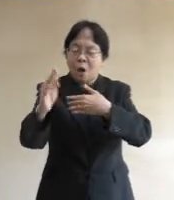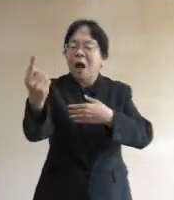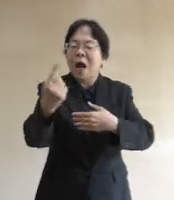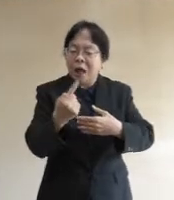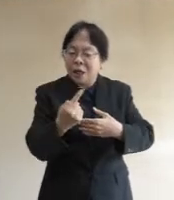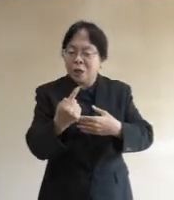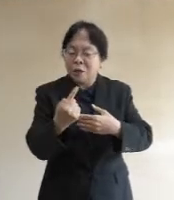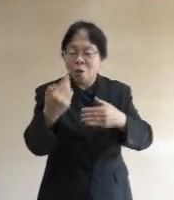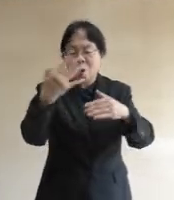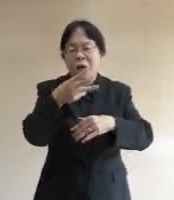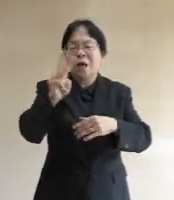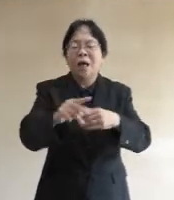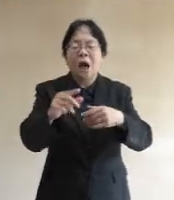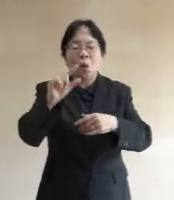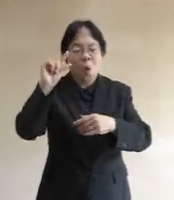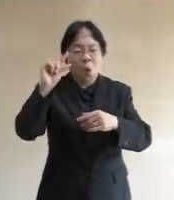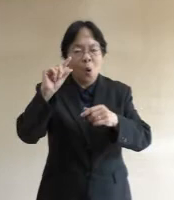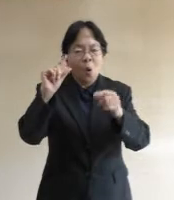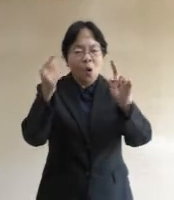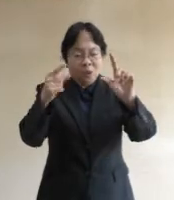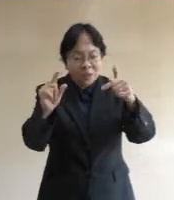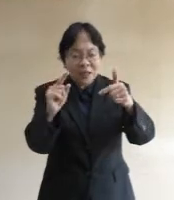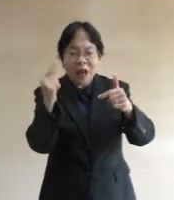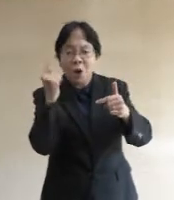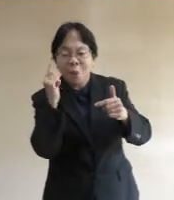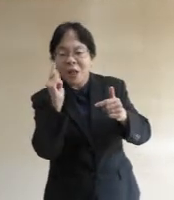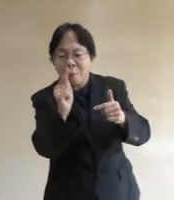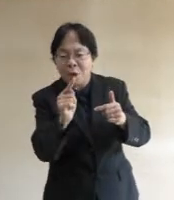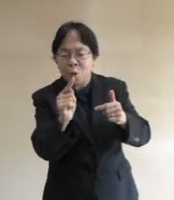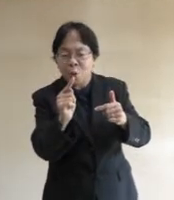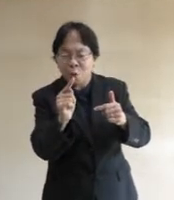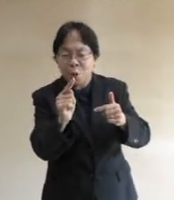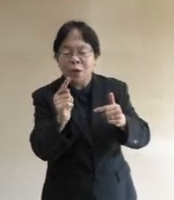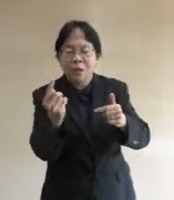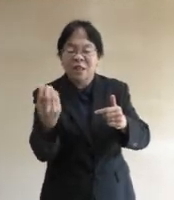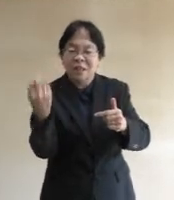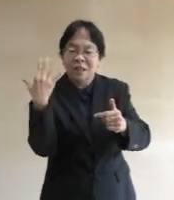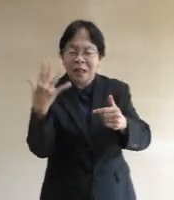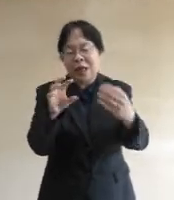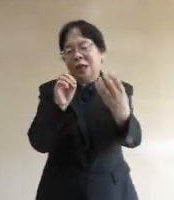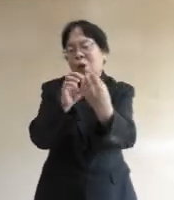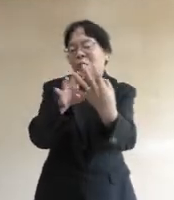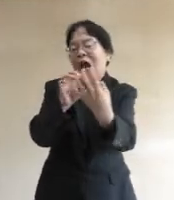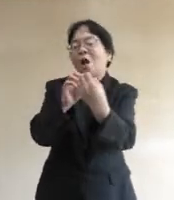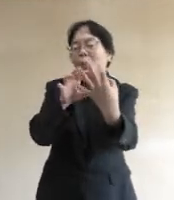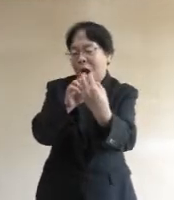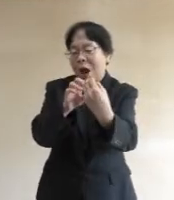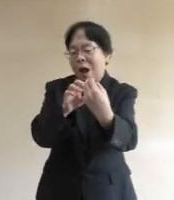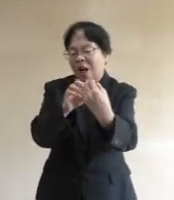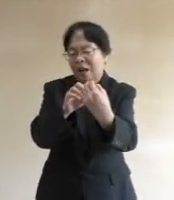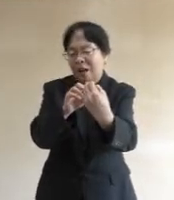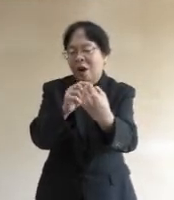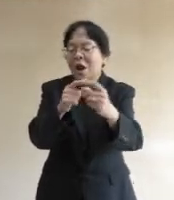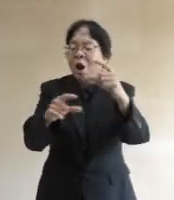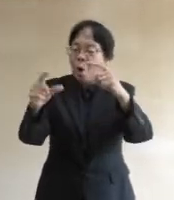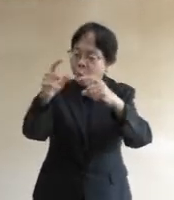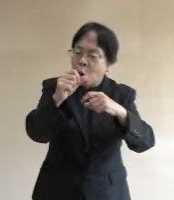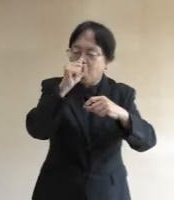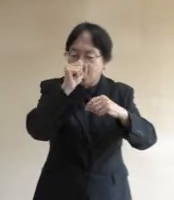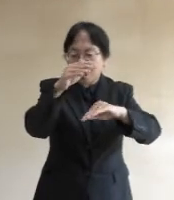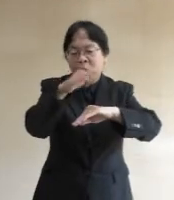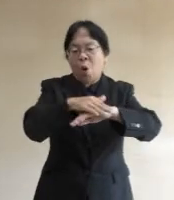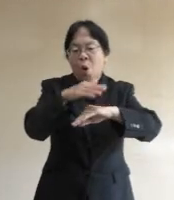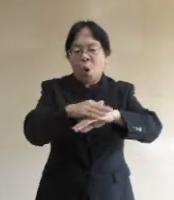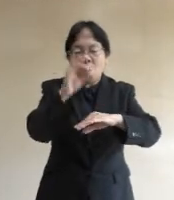たちが少し入ってきて、いろんな考えの人たちがいろいろさっき言った対話をして、い